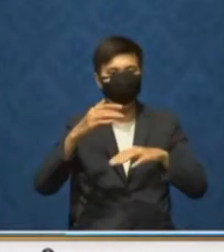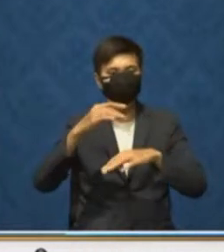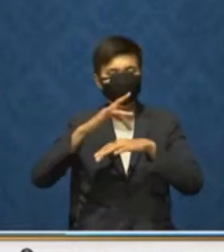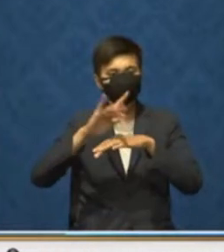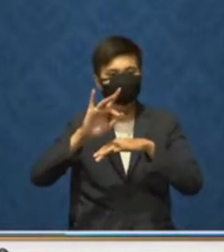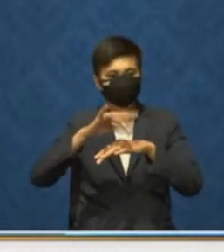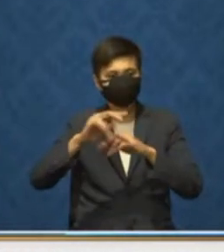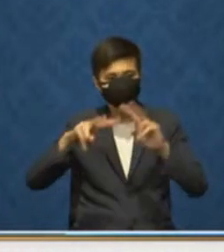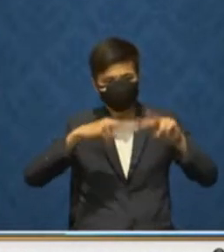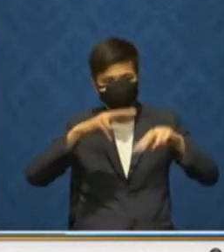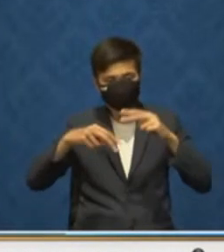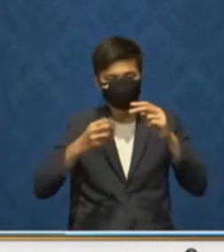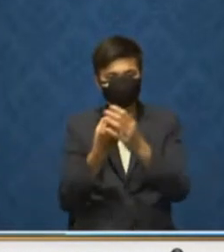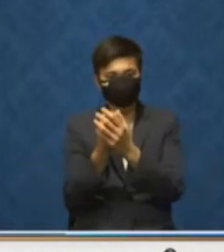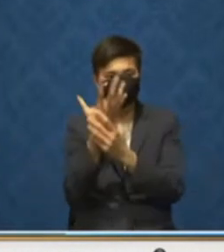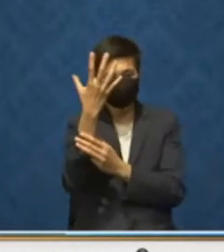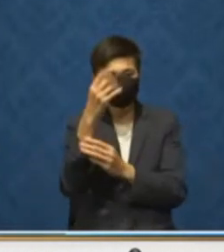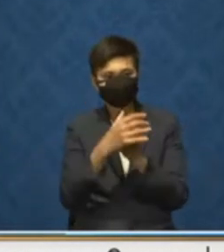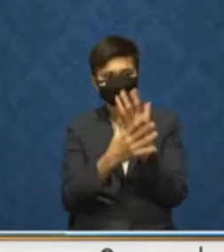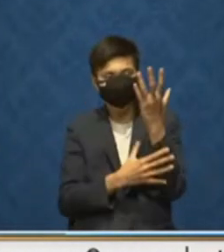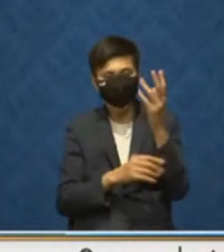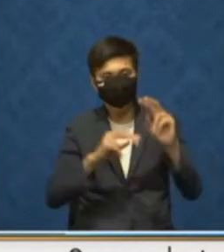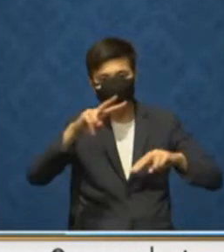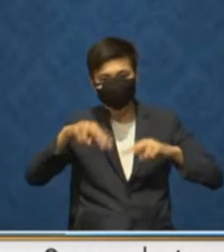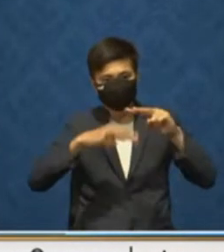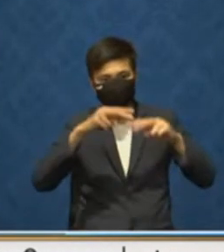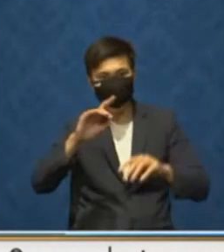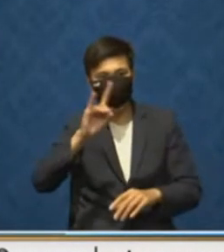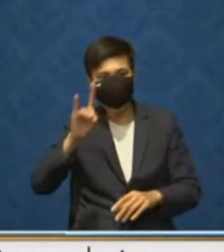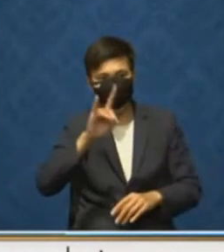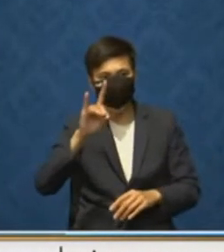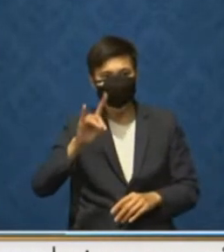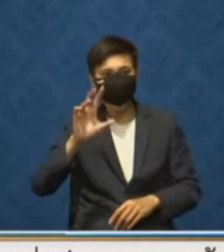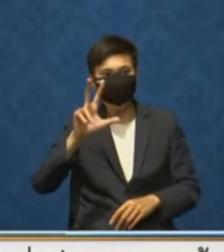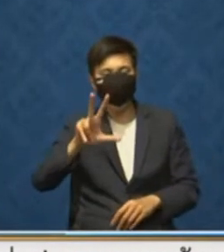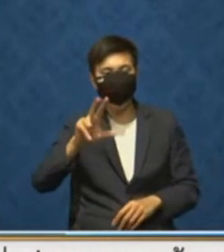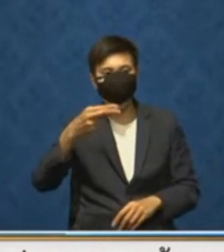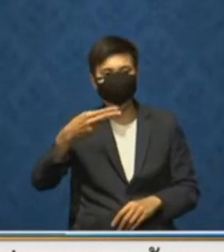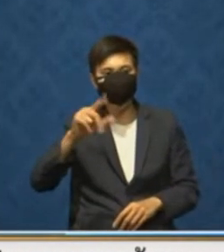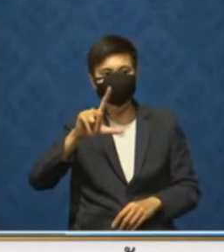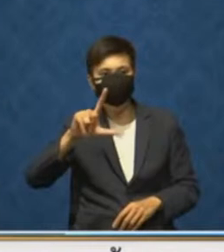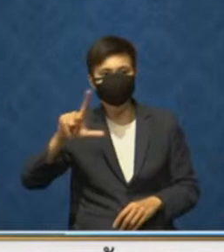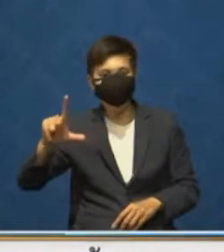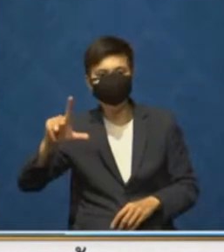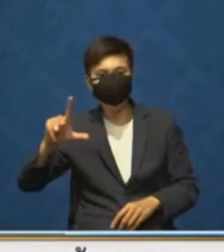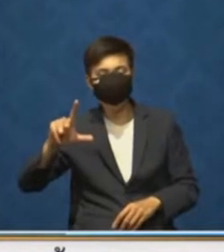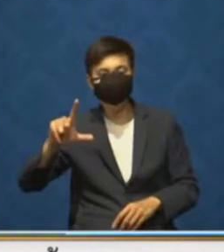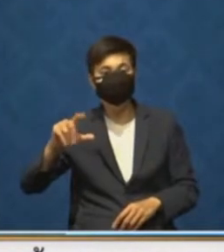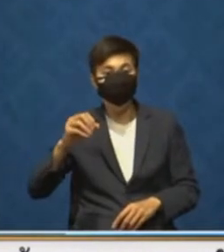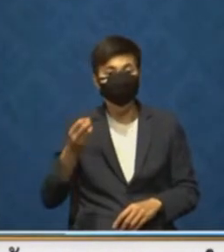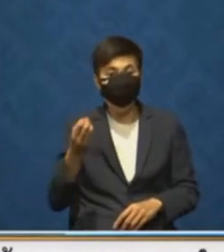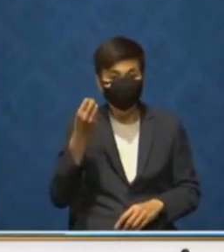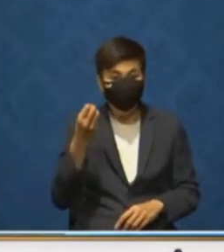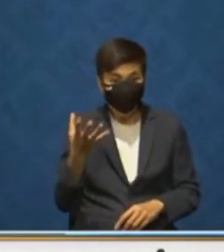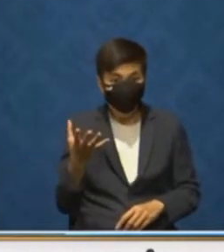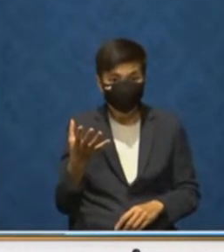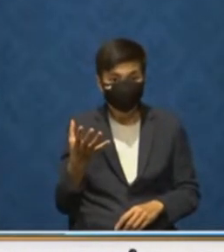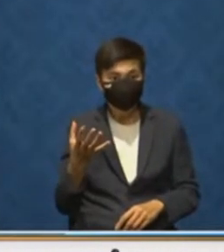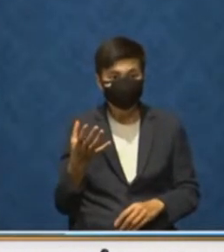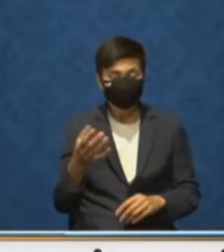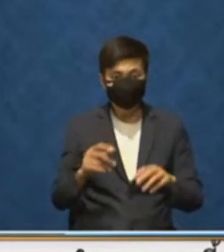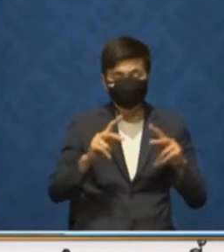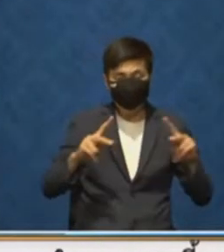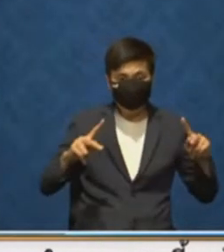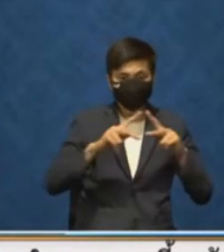แลต้นไม้ดูแลซึ่งสาราสัตว์ทั้งหลายได้ไป 30,000ล้านมากกว่ากระทรวงพัฒนาสังคมที่ต้องดูแล